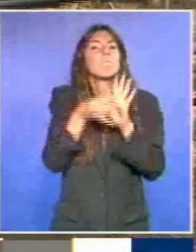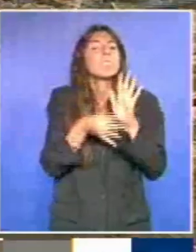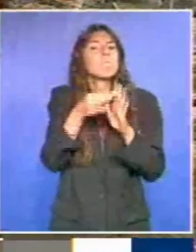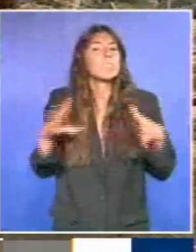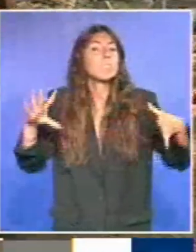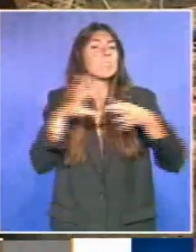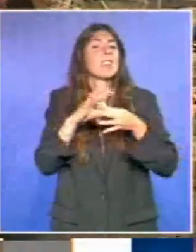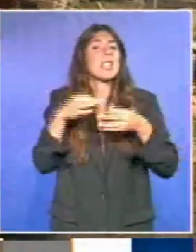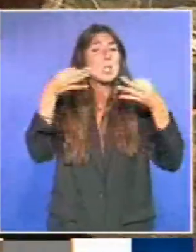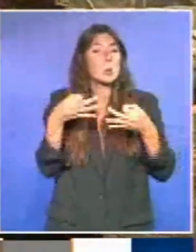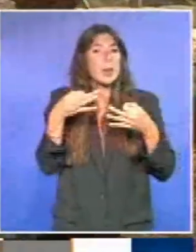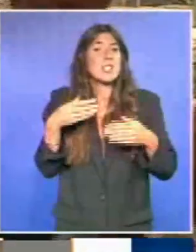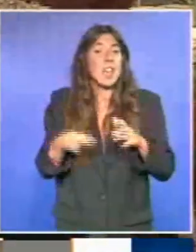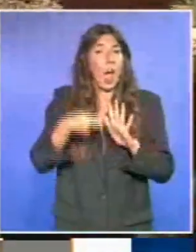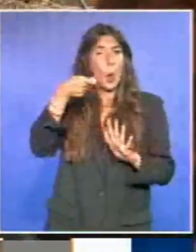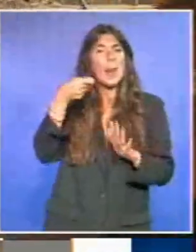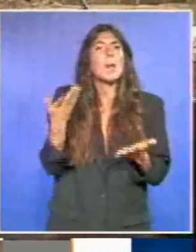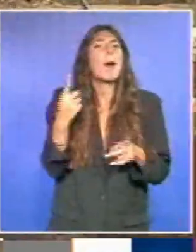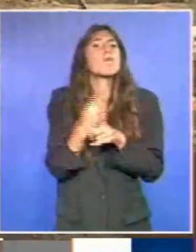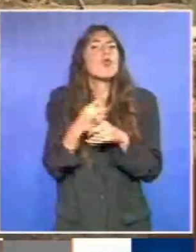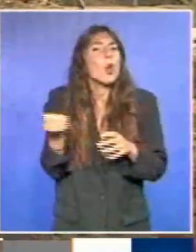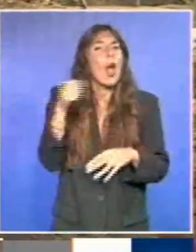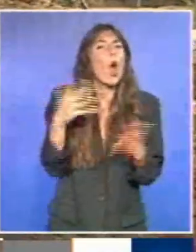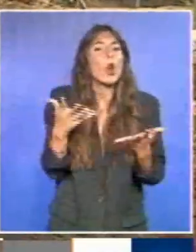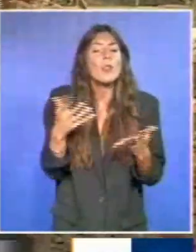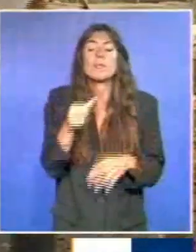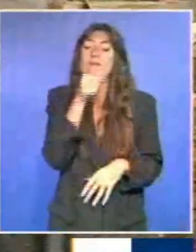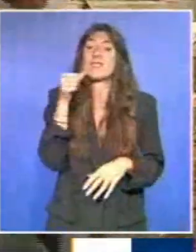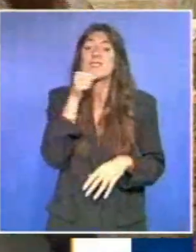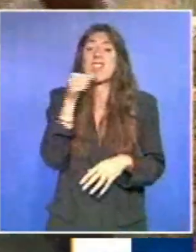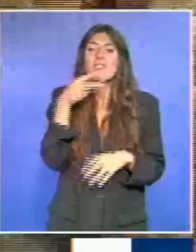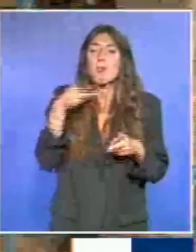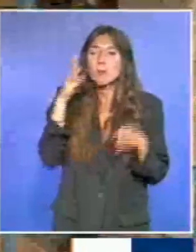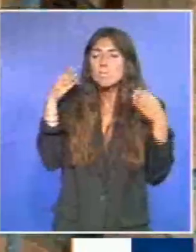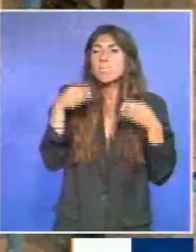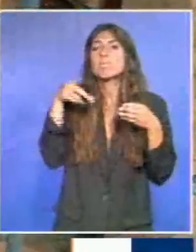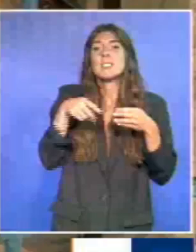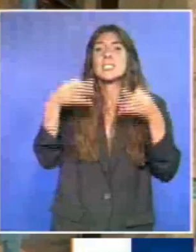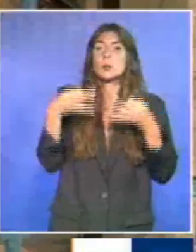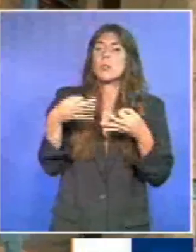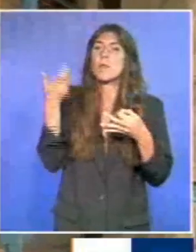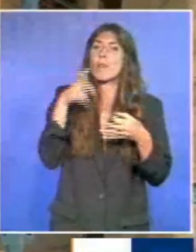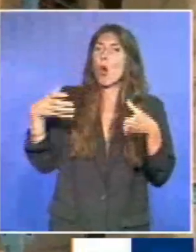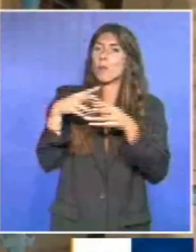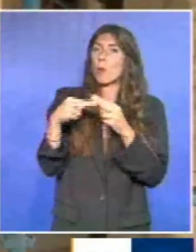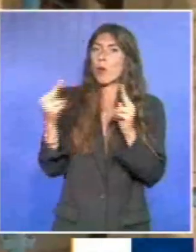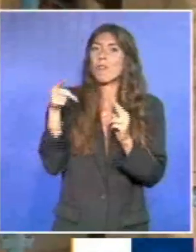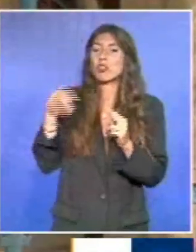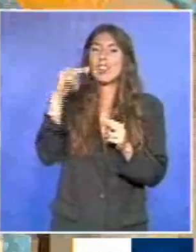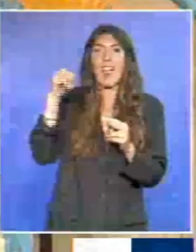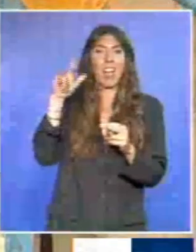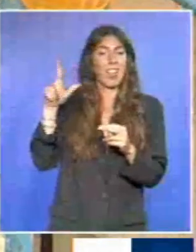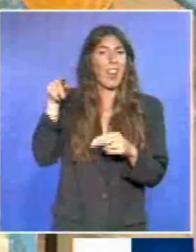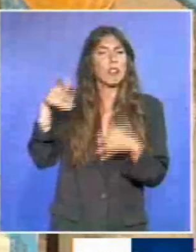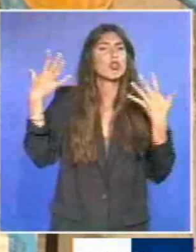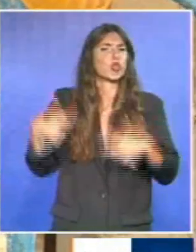sicurezza ma di cos'altro c'è bisogno c'è bisogno di più cultura della sicurezza e in quest'ambito il comitato provinciale in ail ha